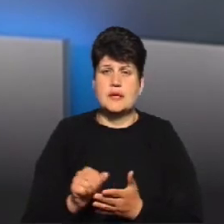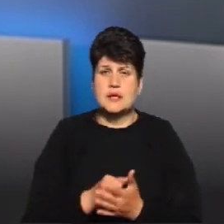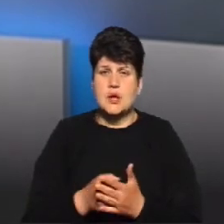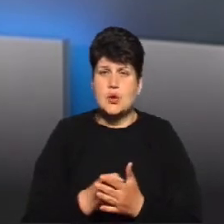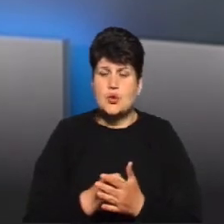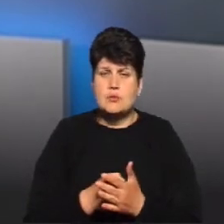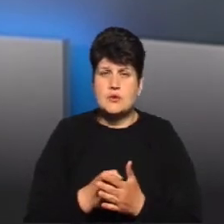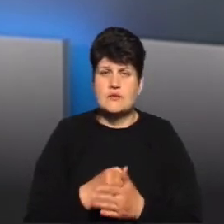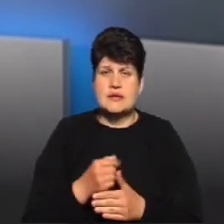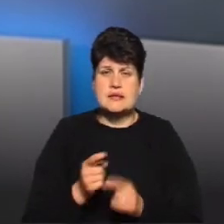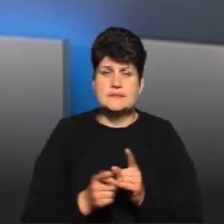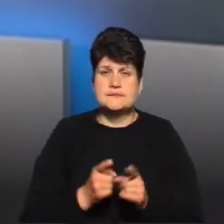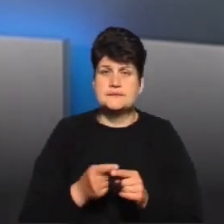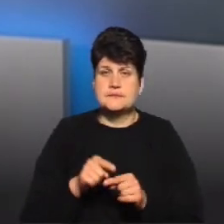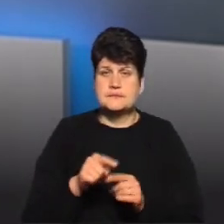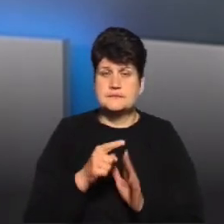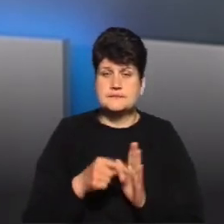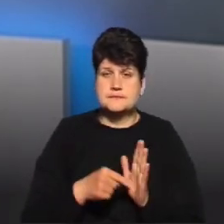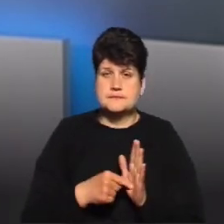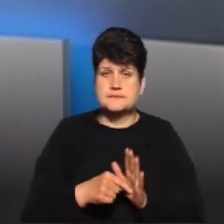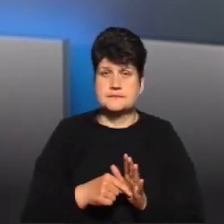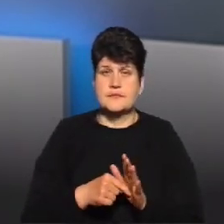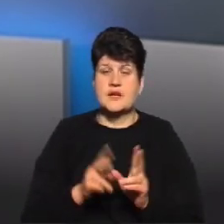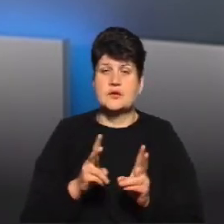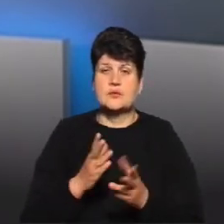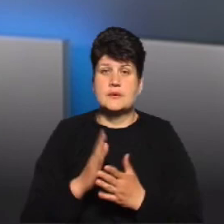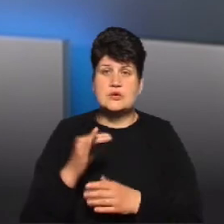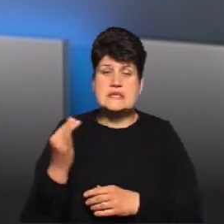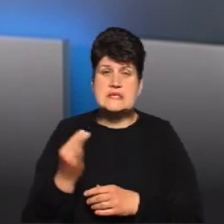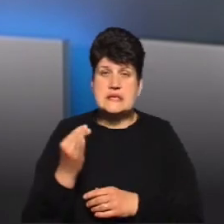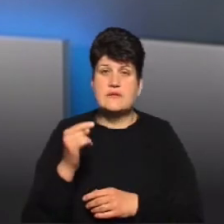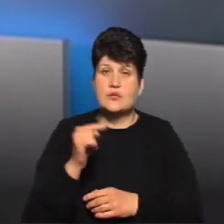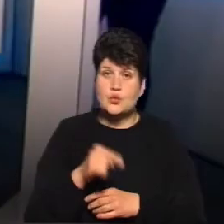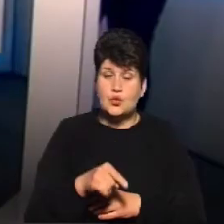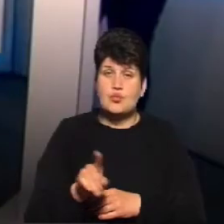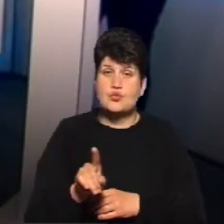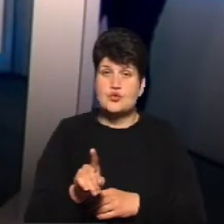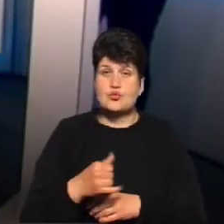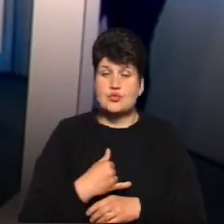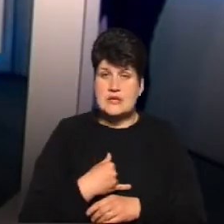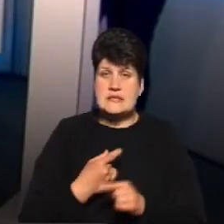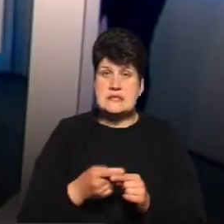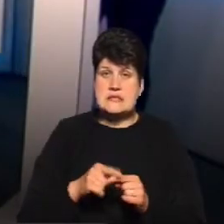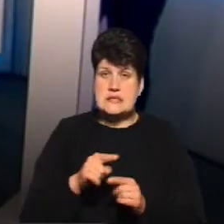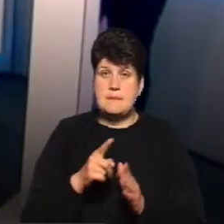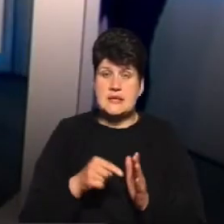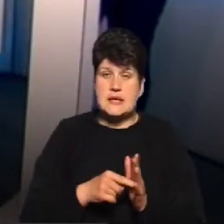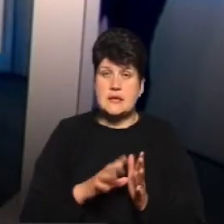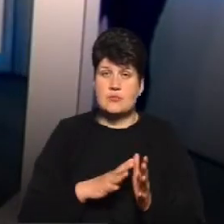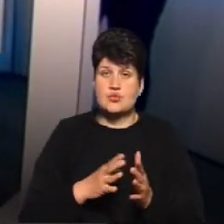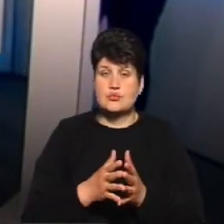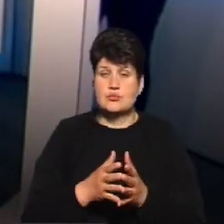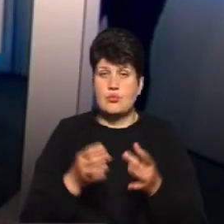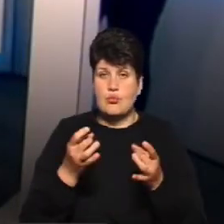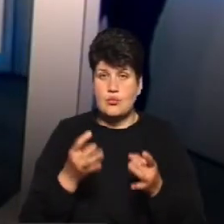цього питання з місця? Тобто, хто має бути зацікавлений в тому, щоб в нас це питання було більш просто легалізовано так,